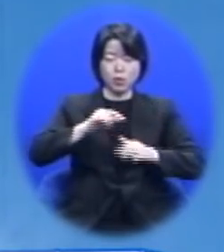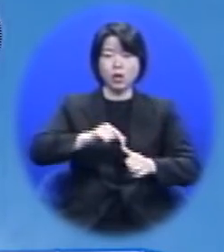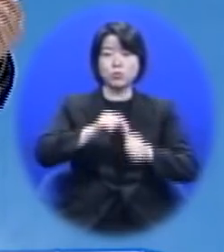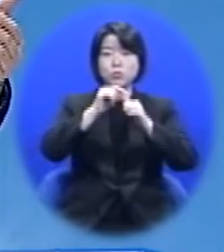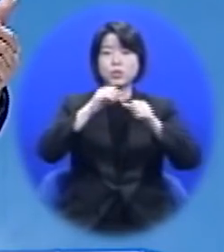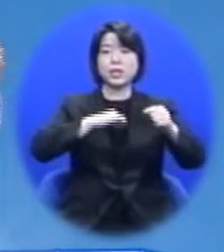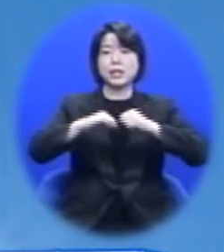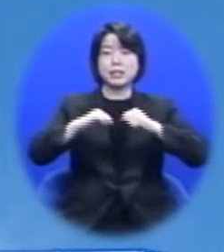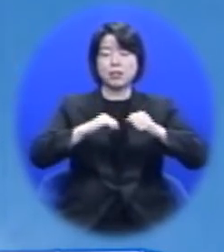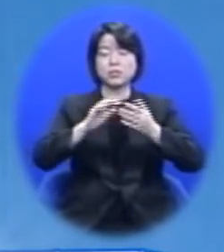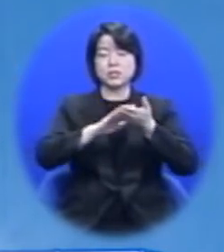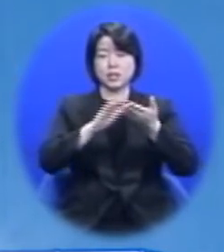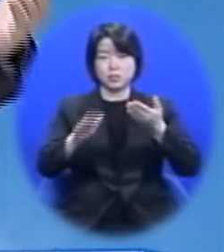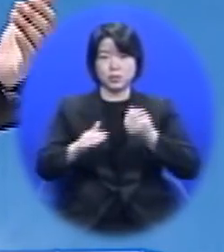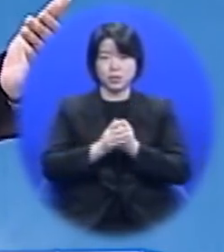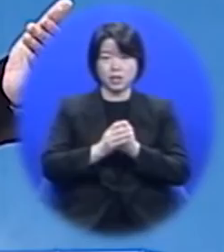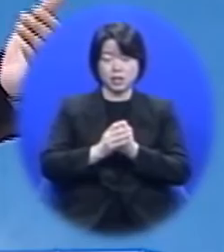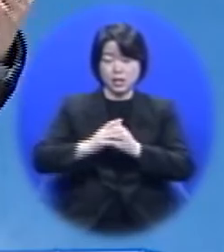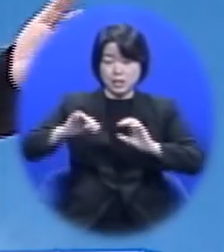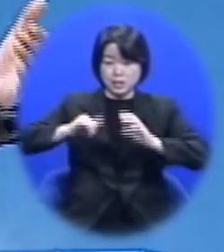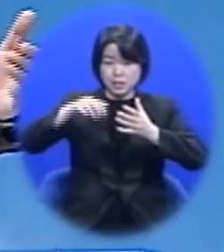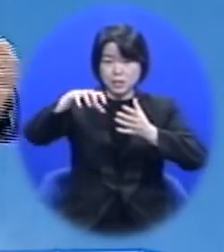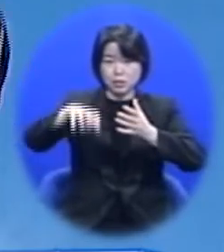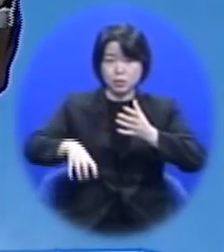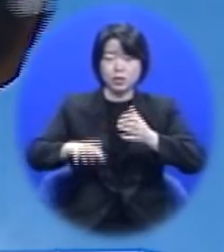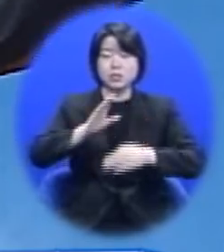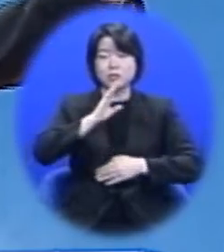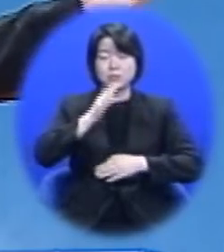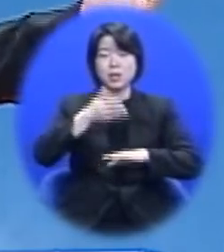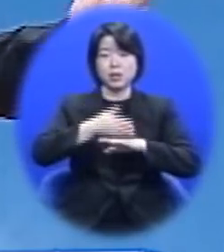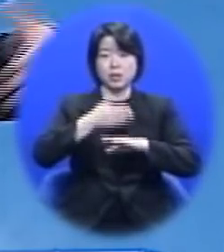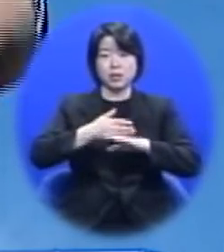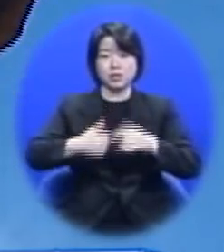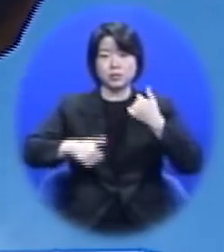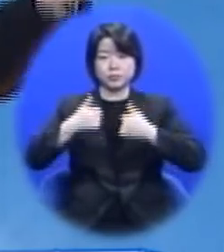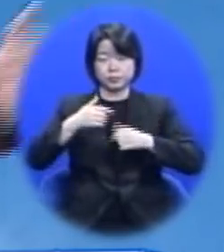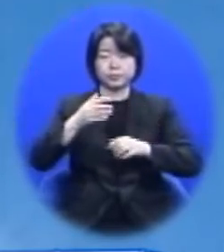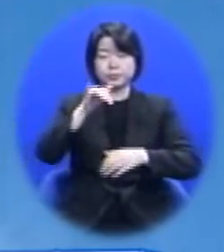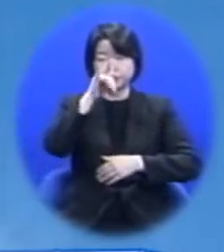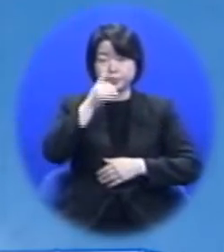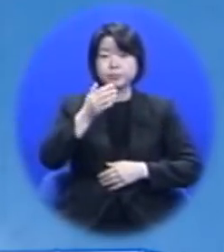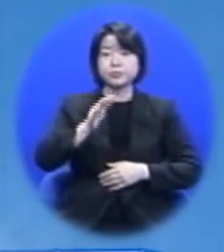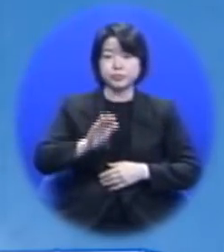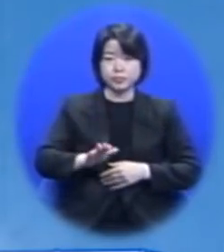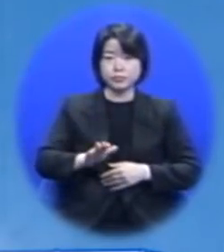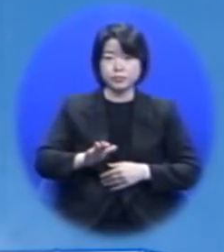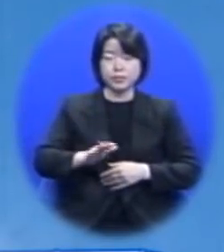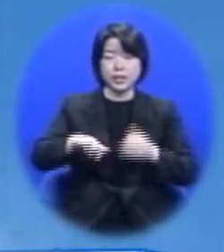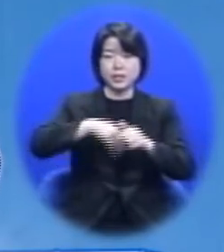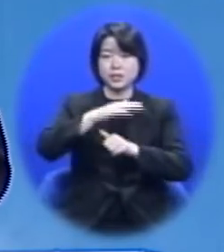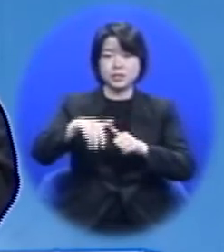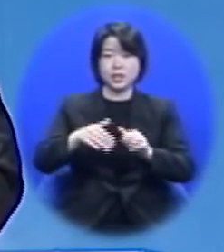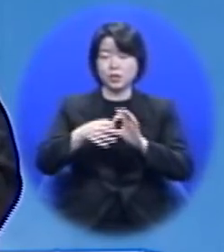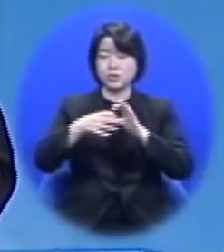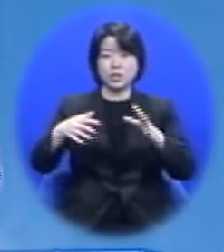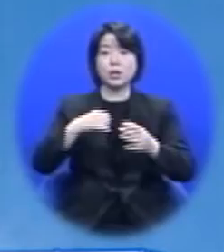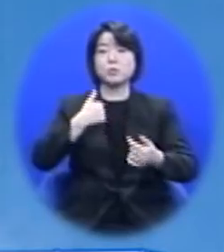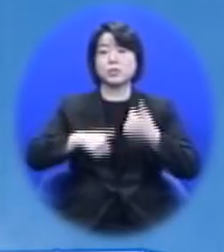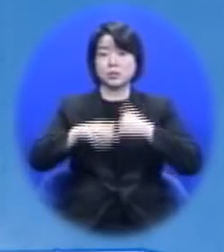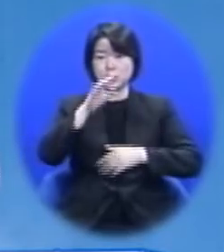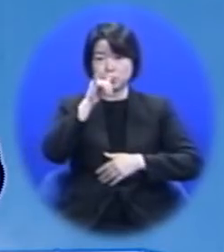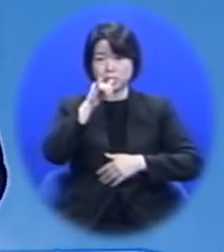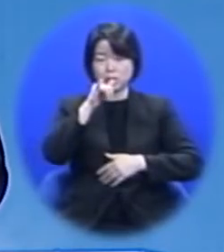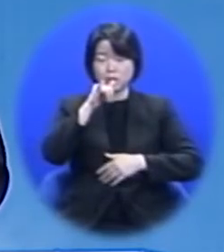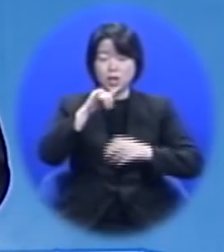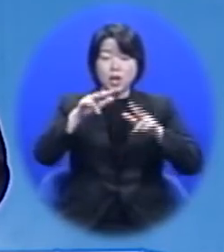세상에서 기쁜 일, 정말 감사할 일이 일어나면 환경 여건 상관없이 기쁘듯이 우리 안에 진짜 그런 일이